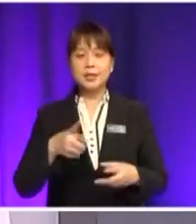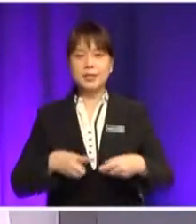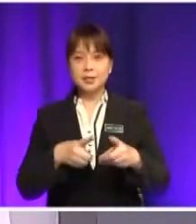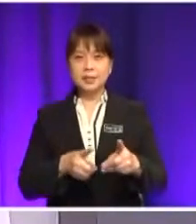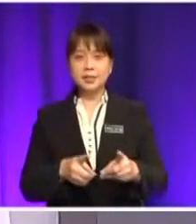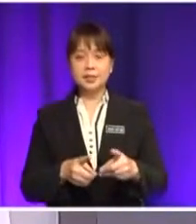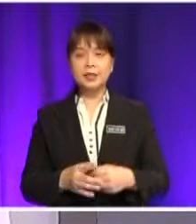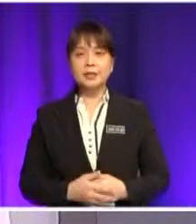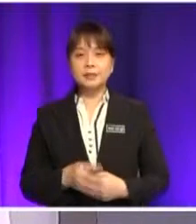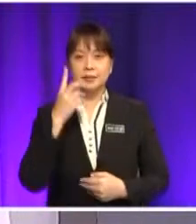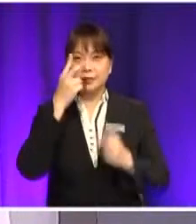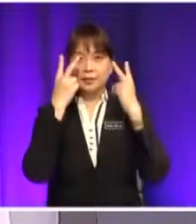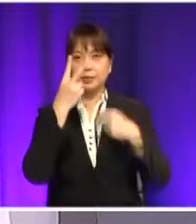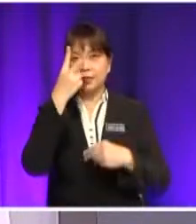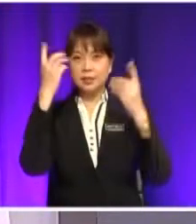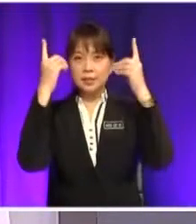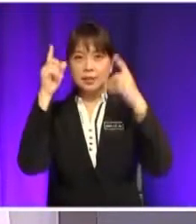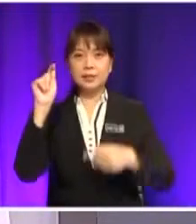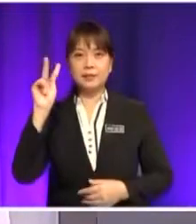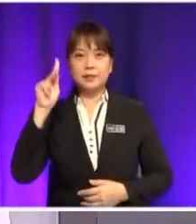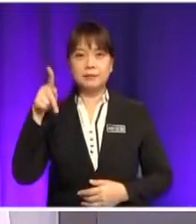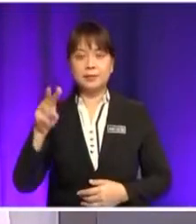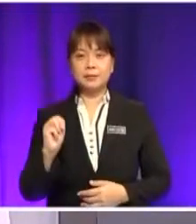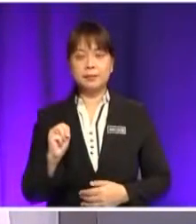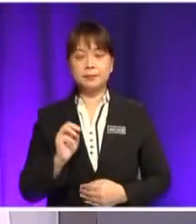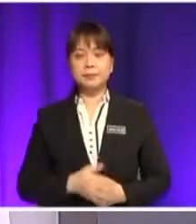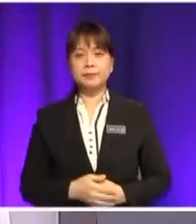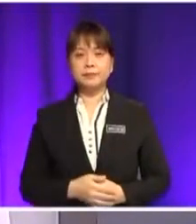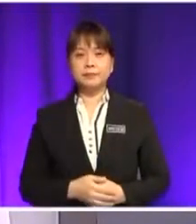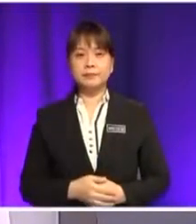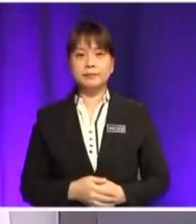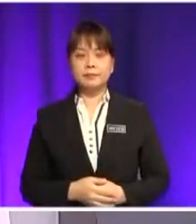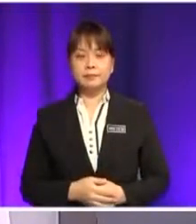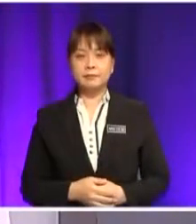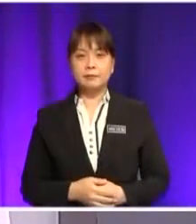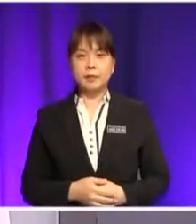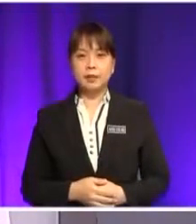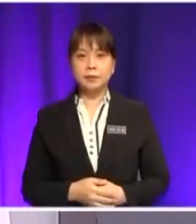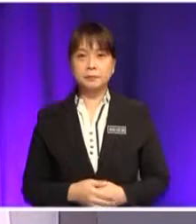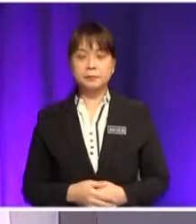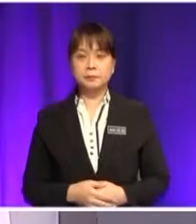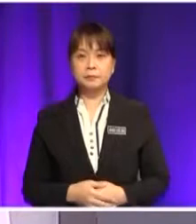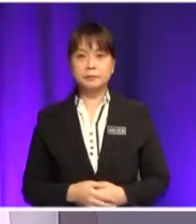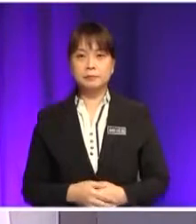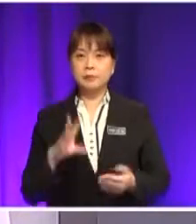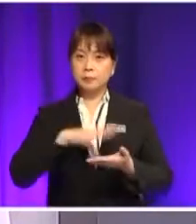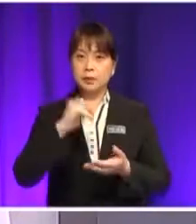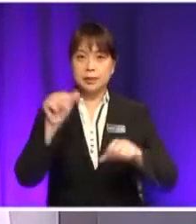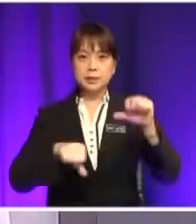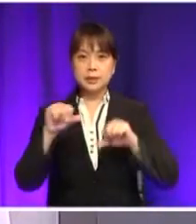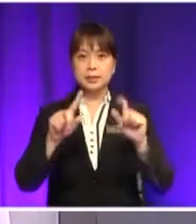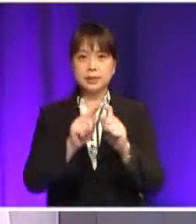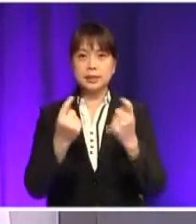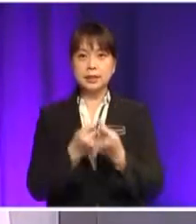sekarang kita dalam slot sukses SPM 2022 mata pelajaran yang kita pelajari tingkatan 5